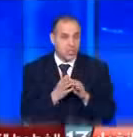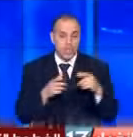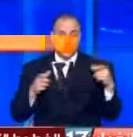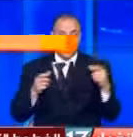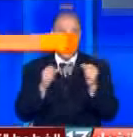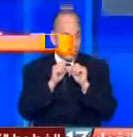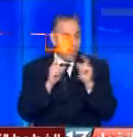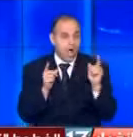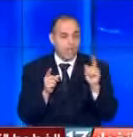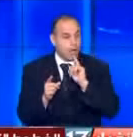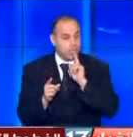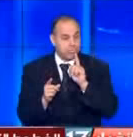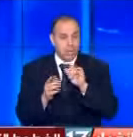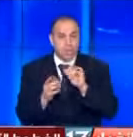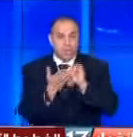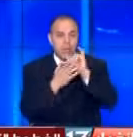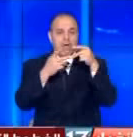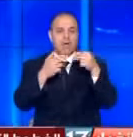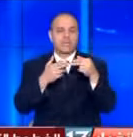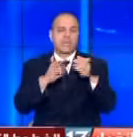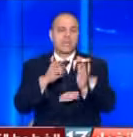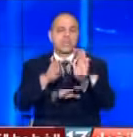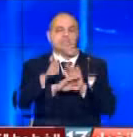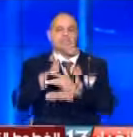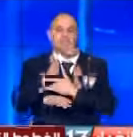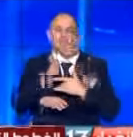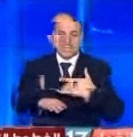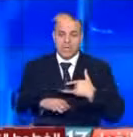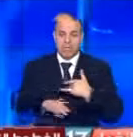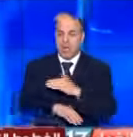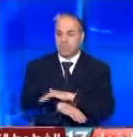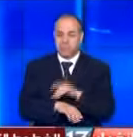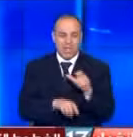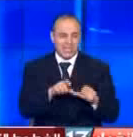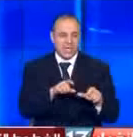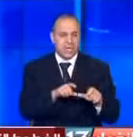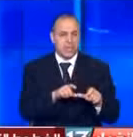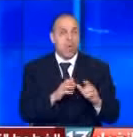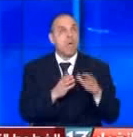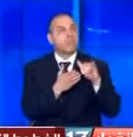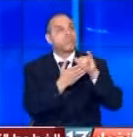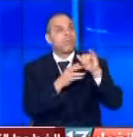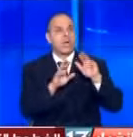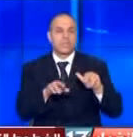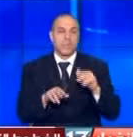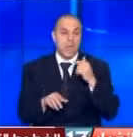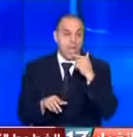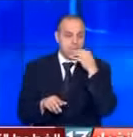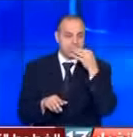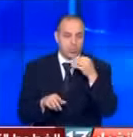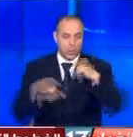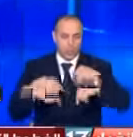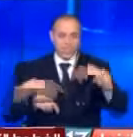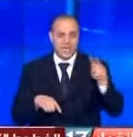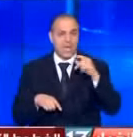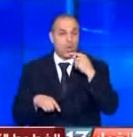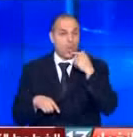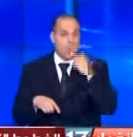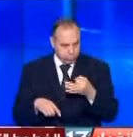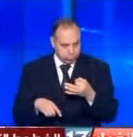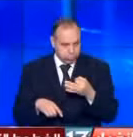باتخاذ إجراءات ردعية في كل من ثبت تورطه في افتعال الأزمة التي تسببت في تعطل رحلات الخطوط